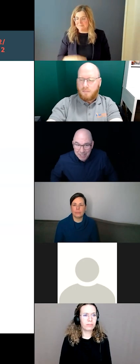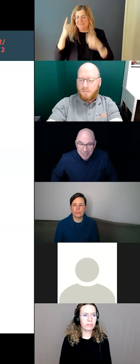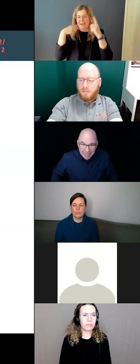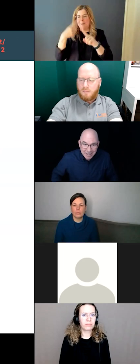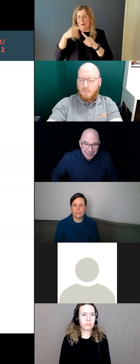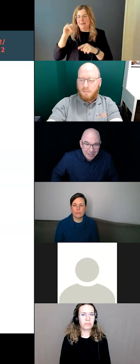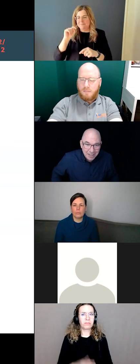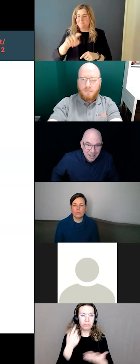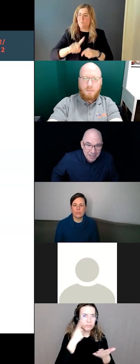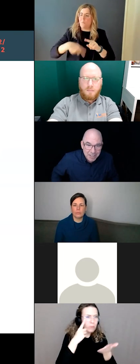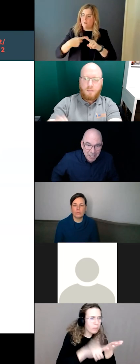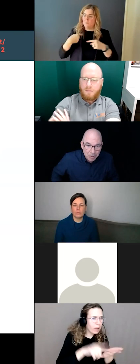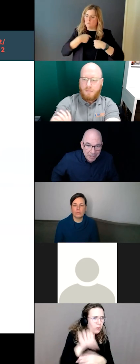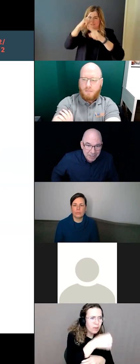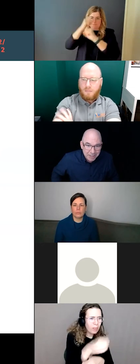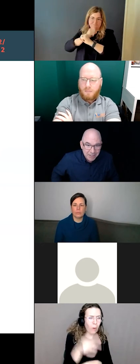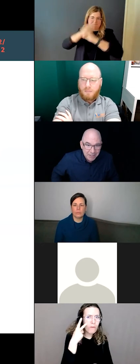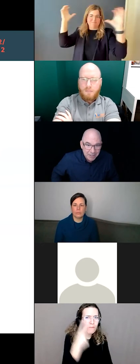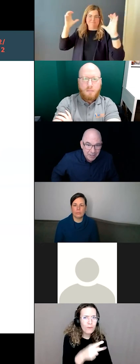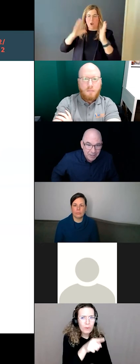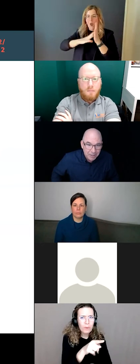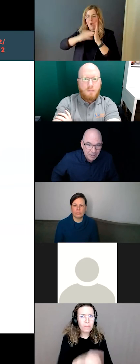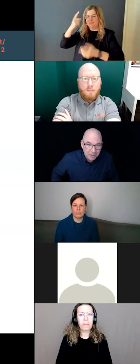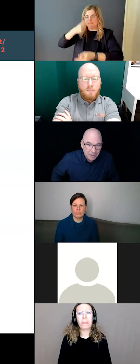non. Mais pensez-y.